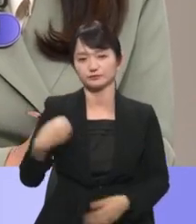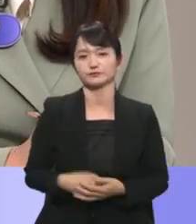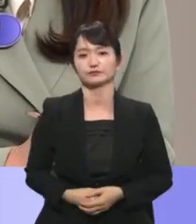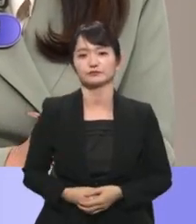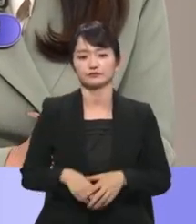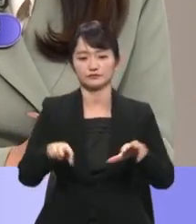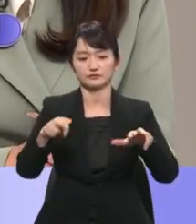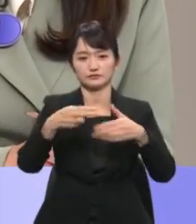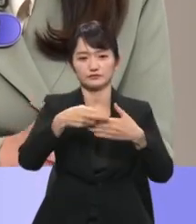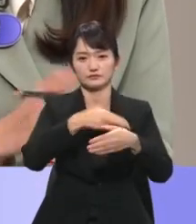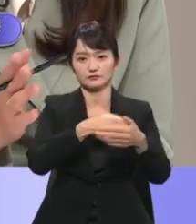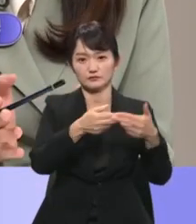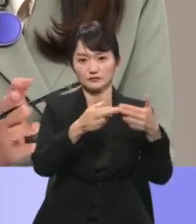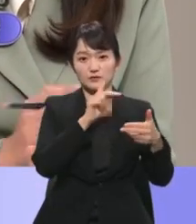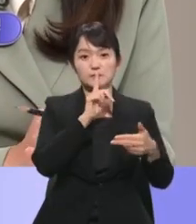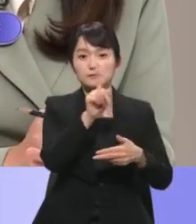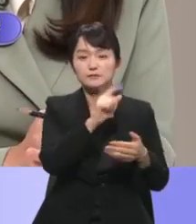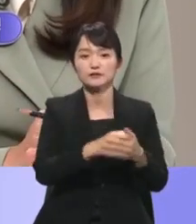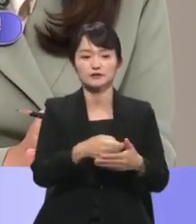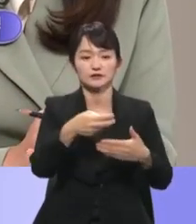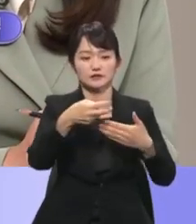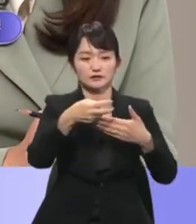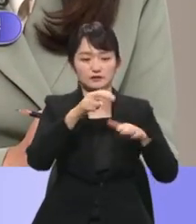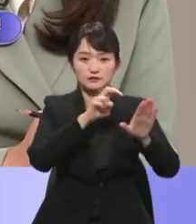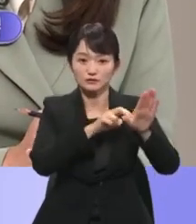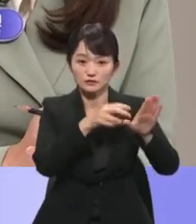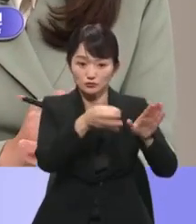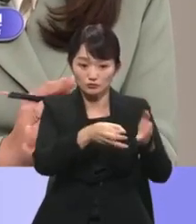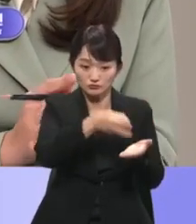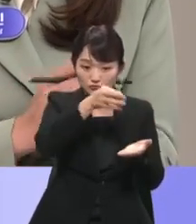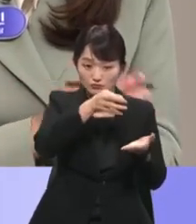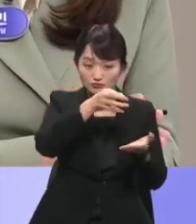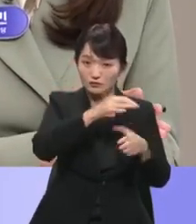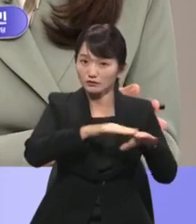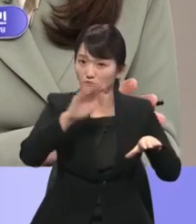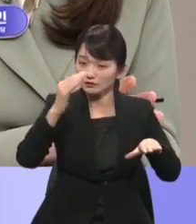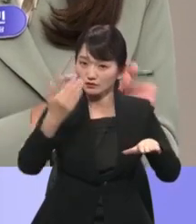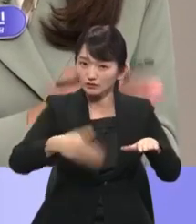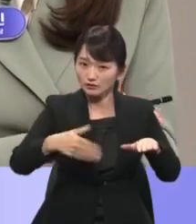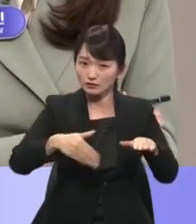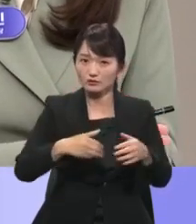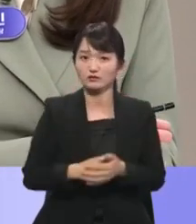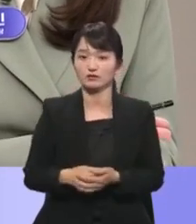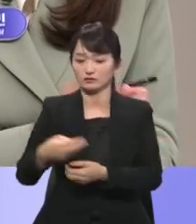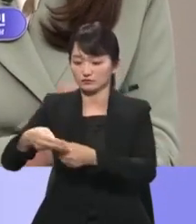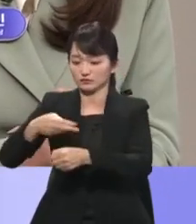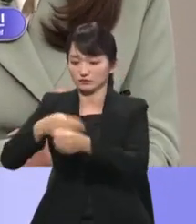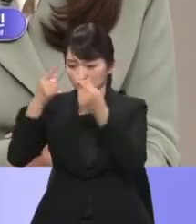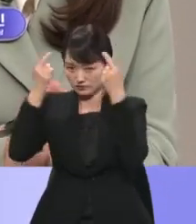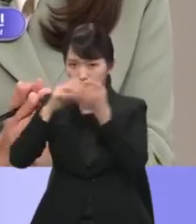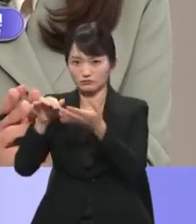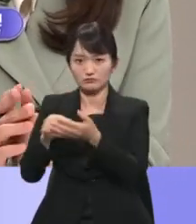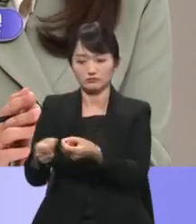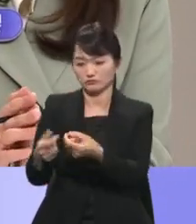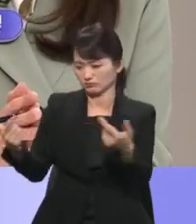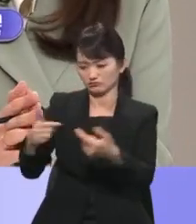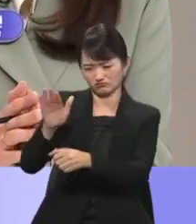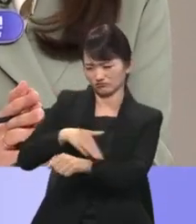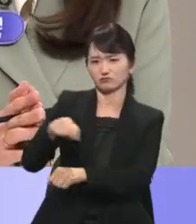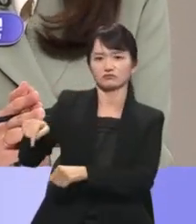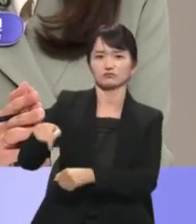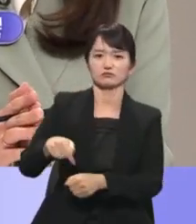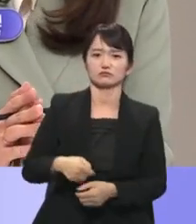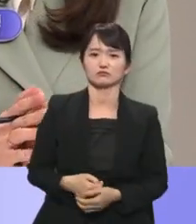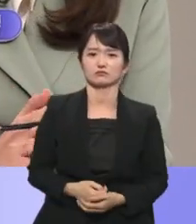의협에서 주장하는 것처럼 뭐 진료 수가 문제를 해결하지 않고는이 의료 정원 의료 인력 정원을 늘리는 것은 문제가 있다라고